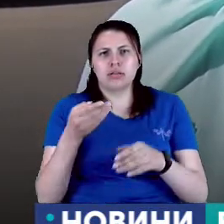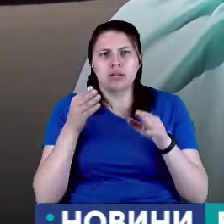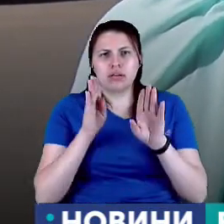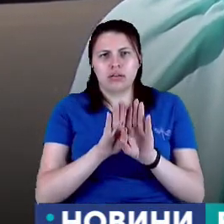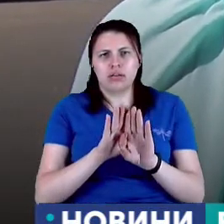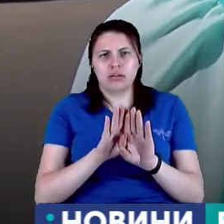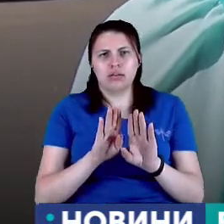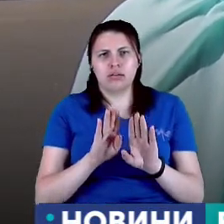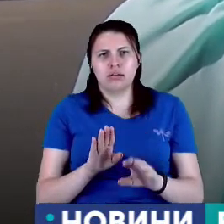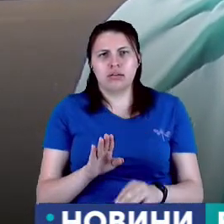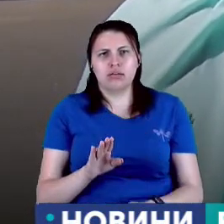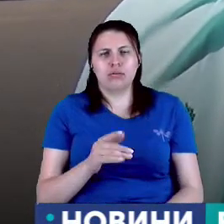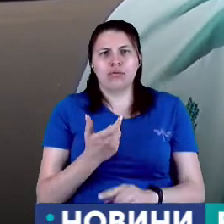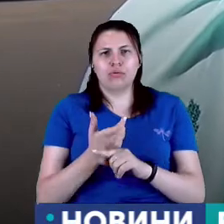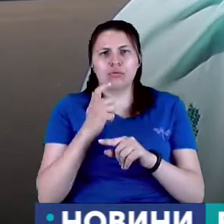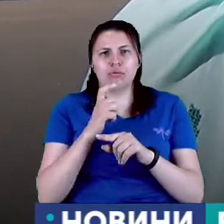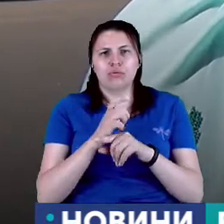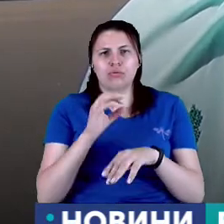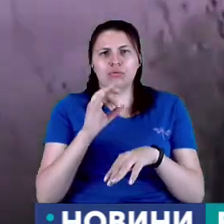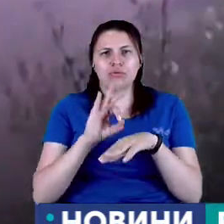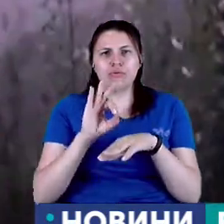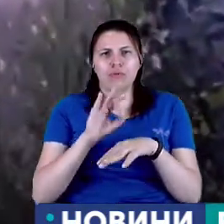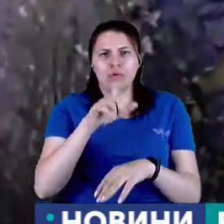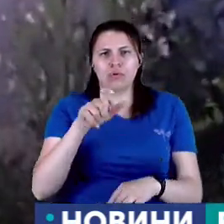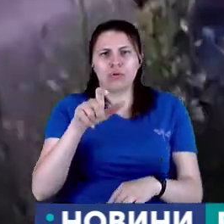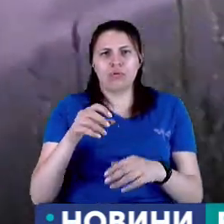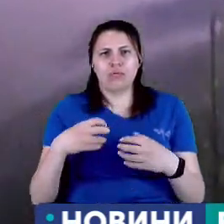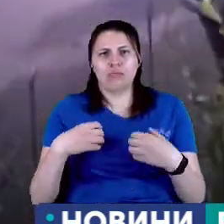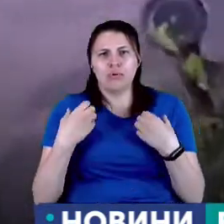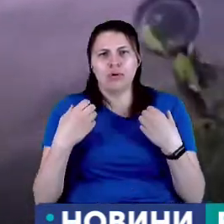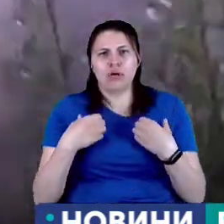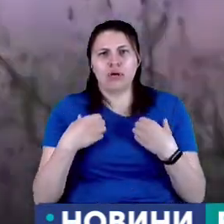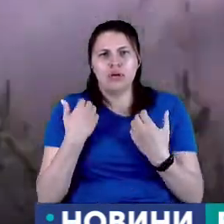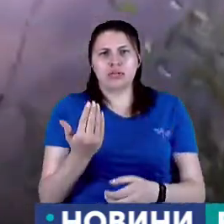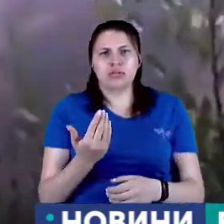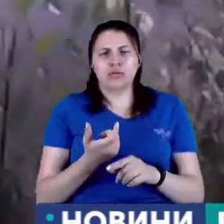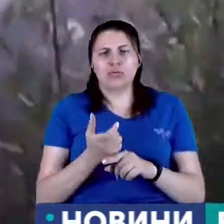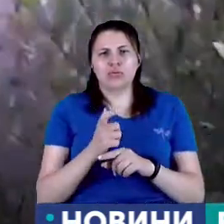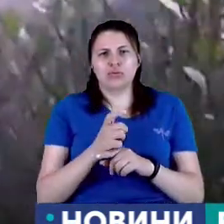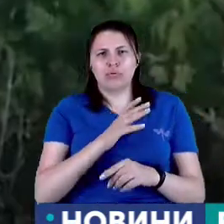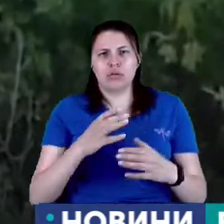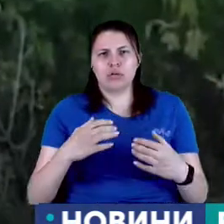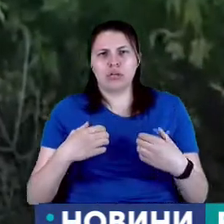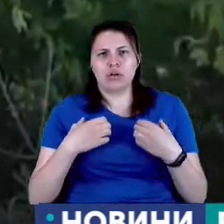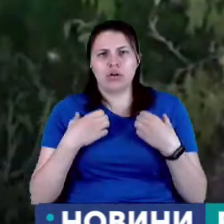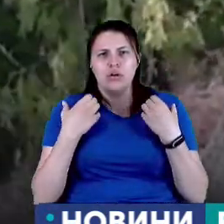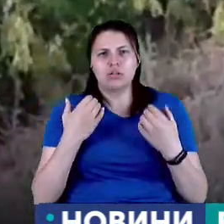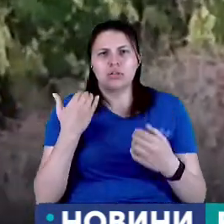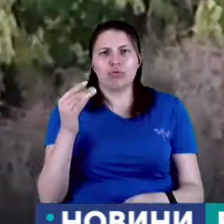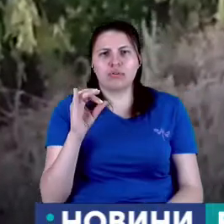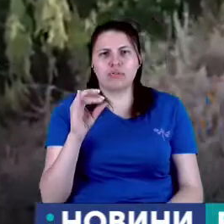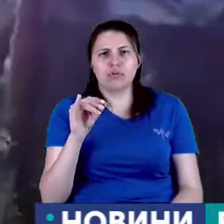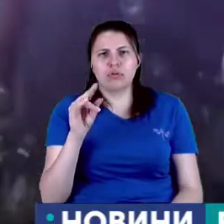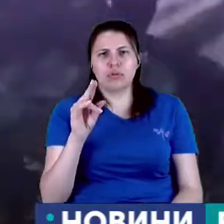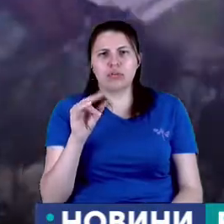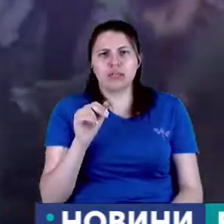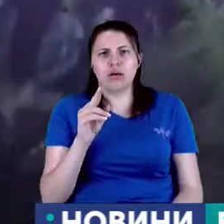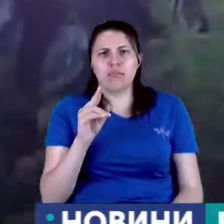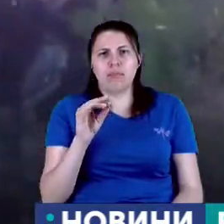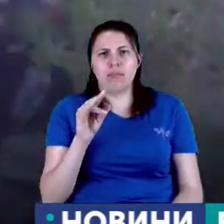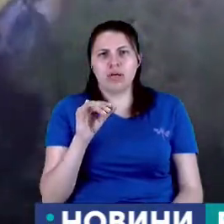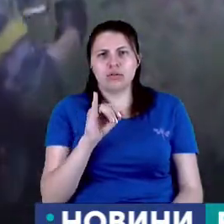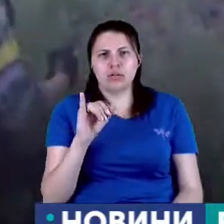дуже хворі боялись їх. Дуже було страшно. Штурм Лисичанська відбувався з боку Сєвєродонецька та Попасної. Батальйон «Донбас»